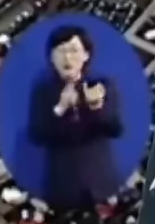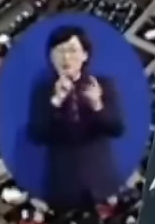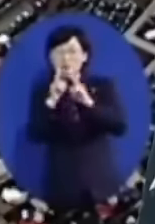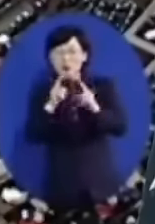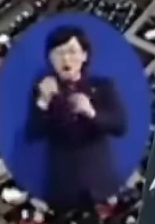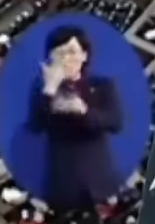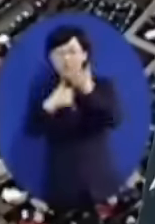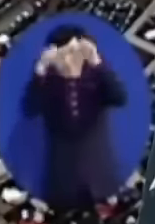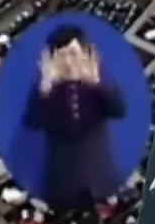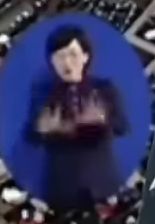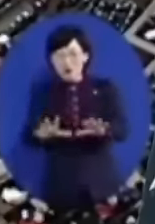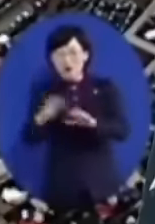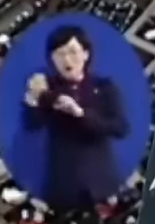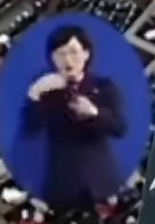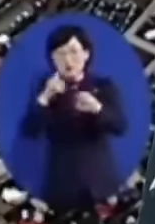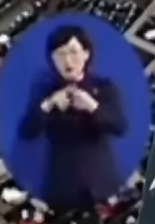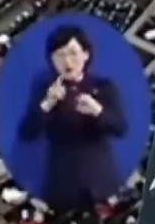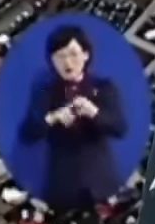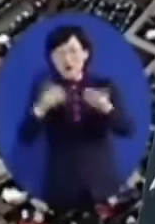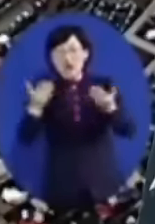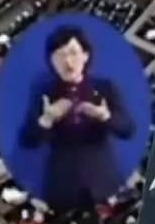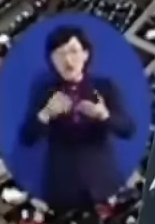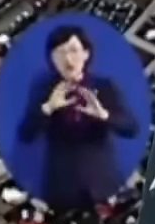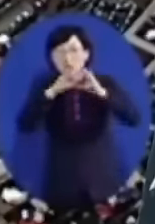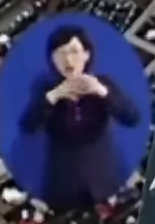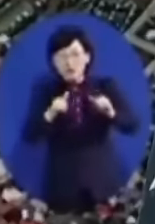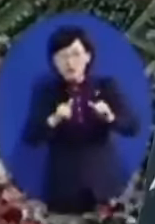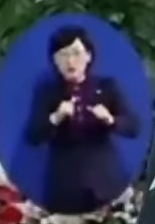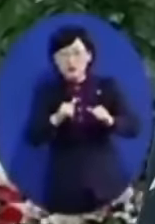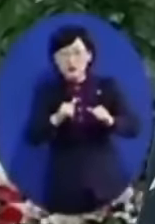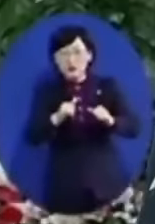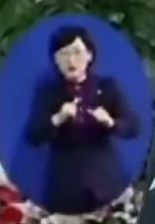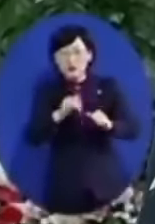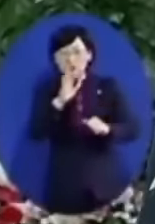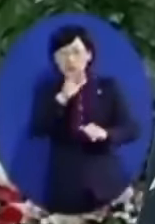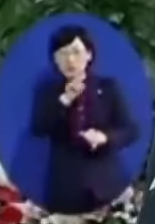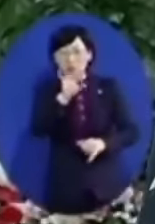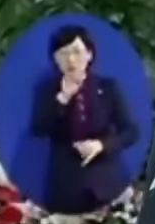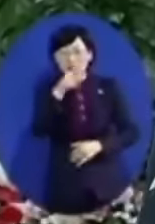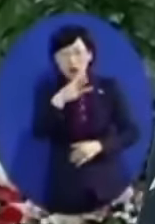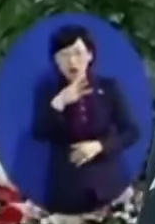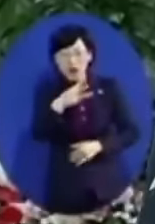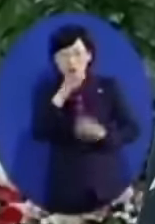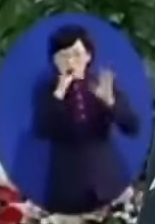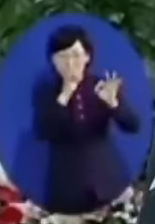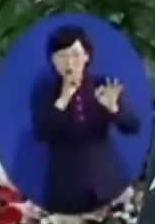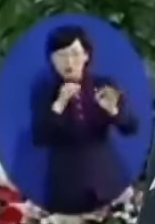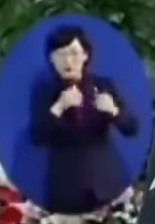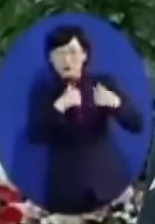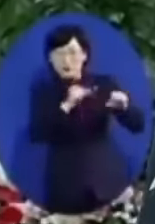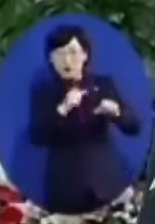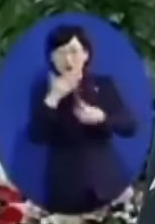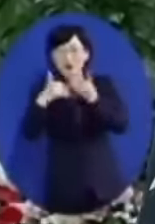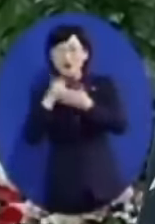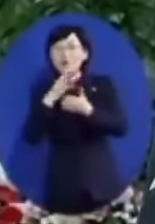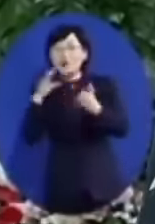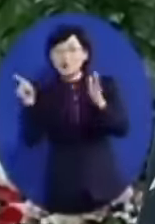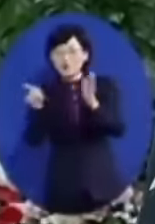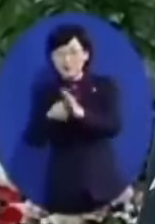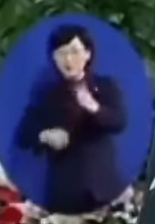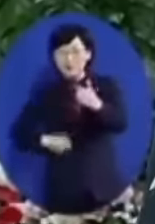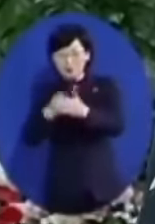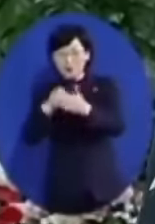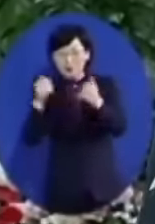응답한 일들과 백성들이 바알을 보고 하나님만을 섬기기로 작정한 일과 백성들이 힘을 합쳐